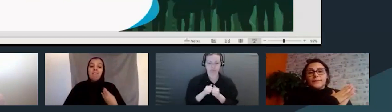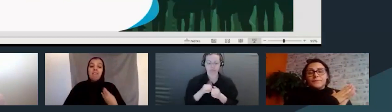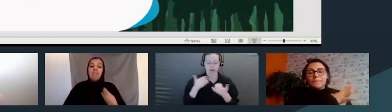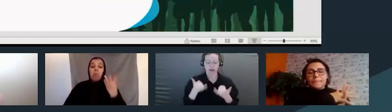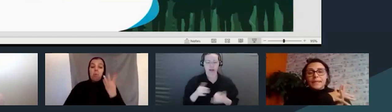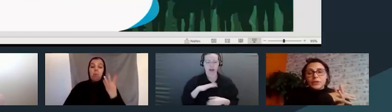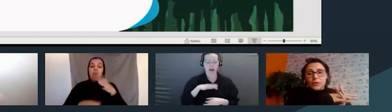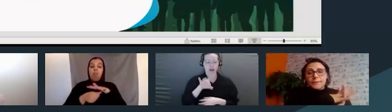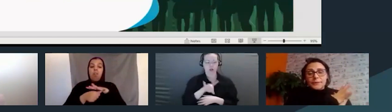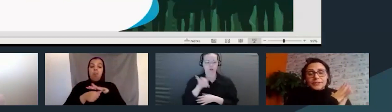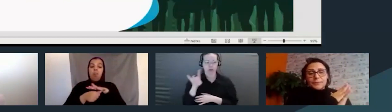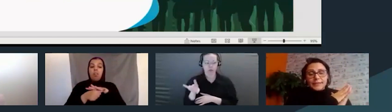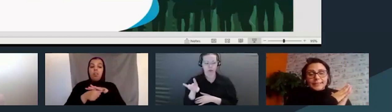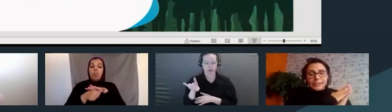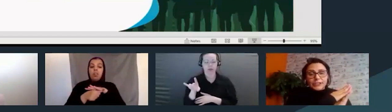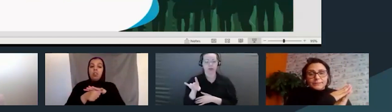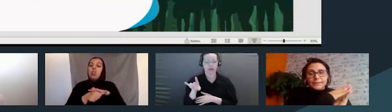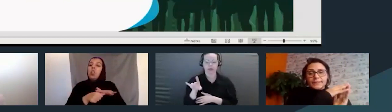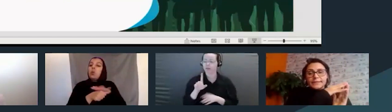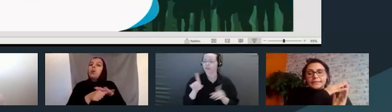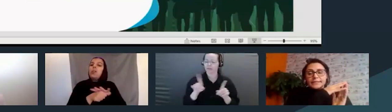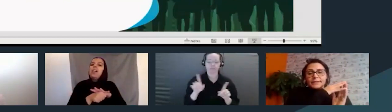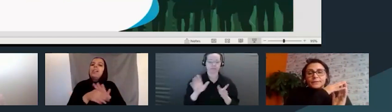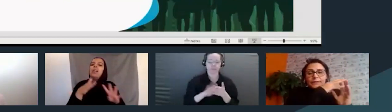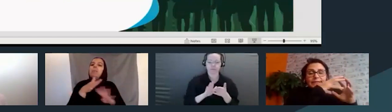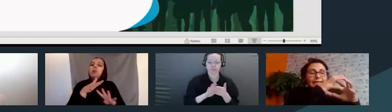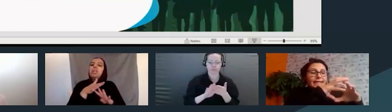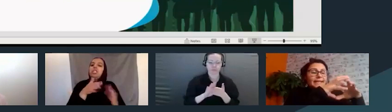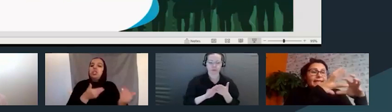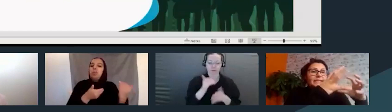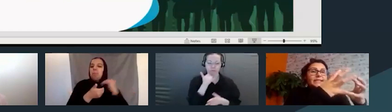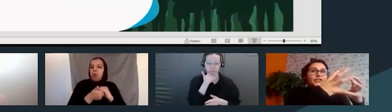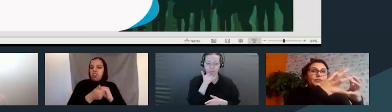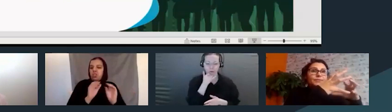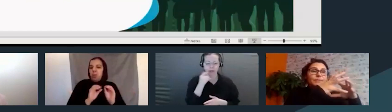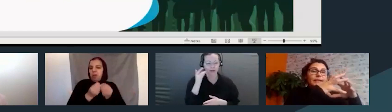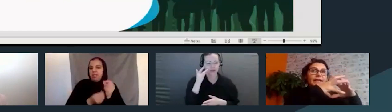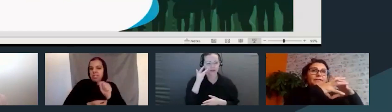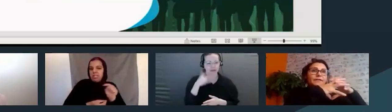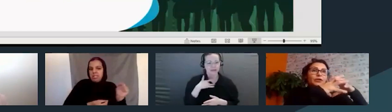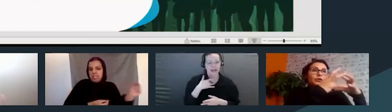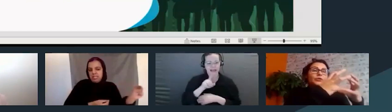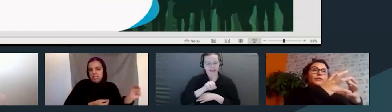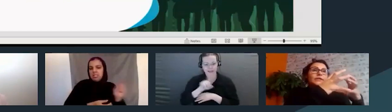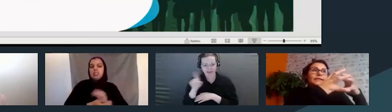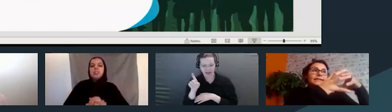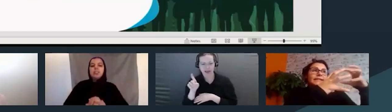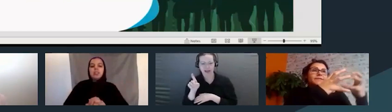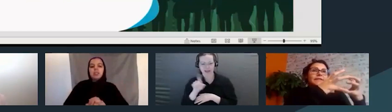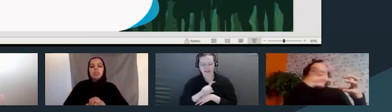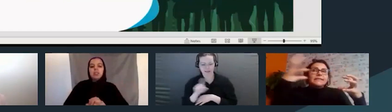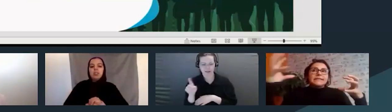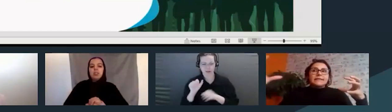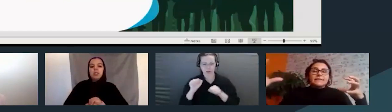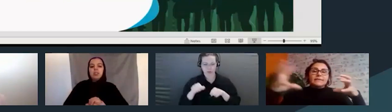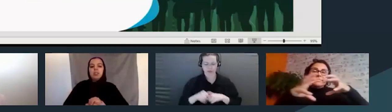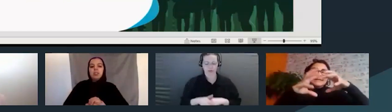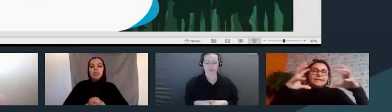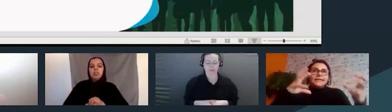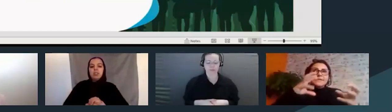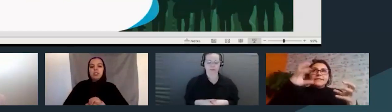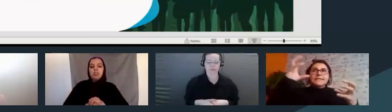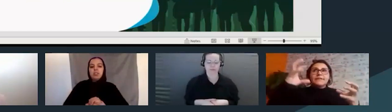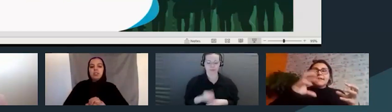partenariats locaux en matière d'immigration. La notion ici est d'améliorer les services qui sont disponibles aux